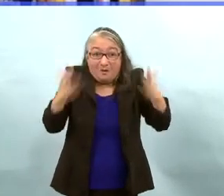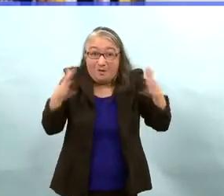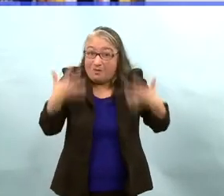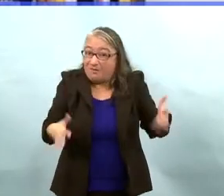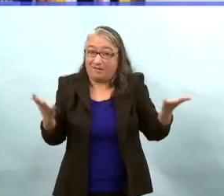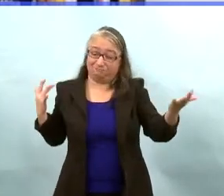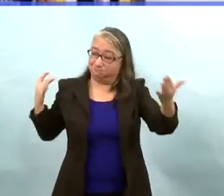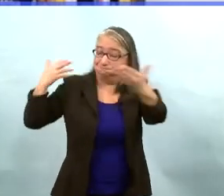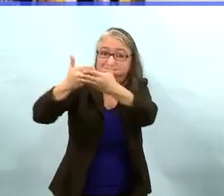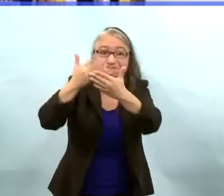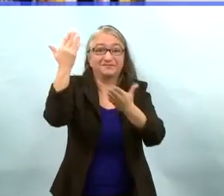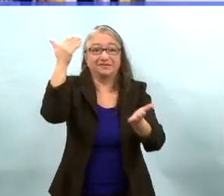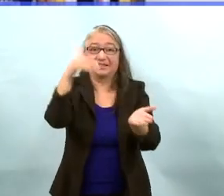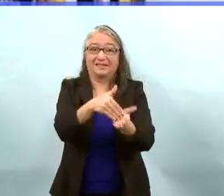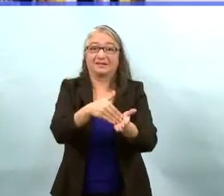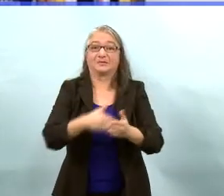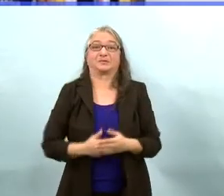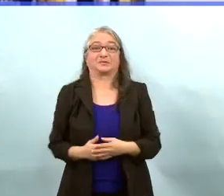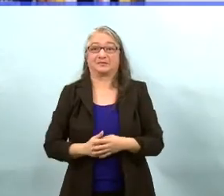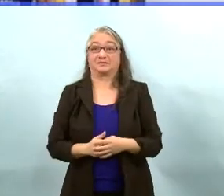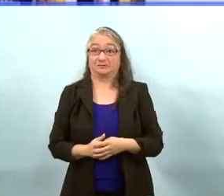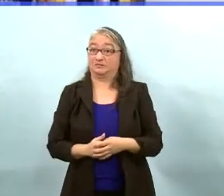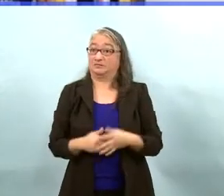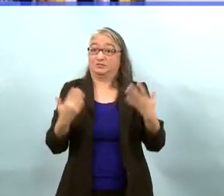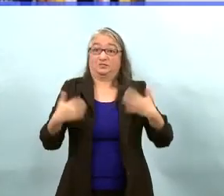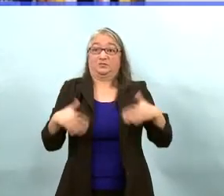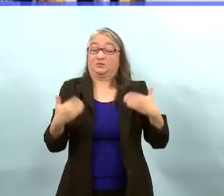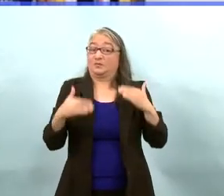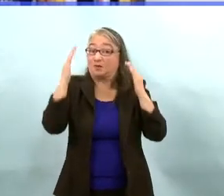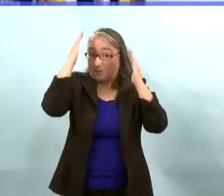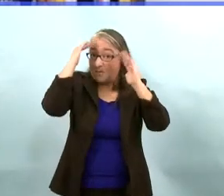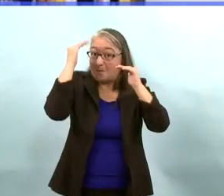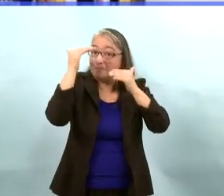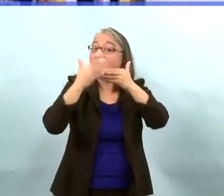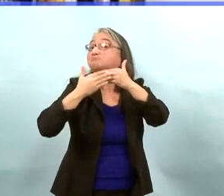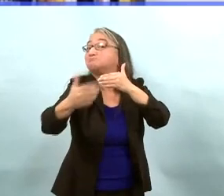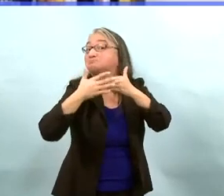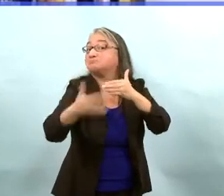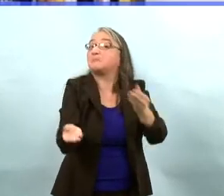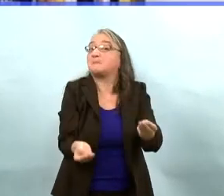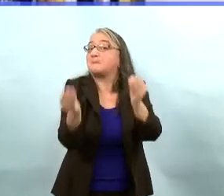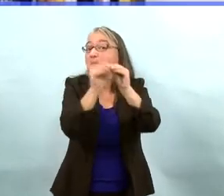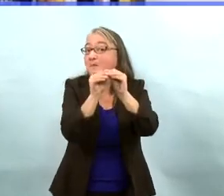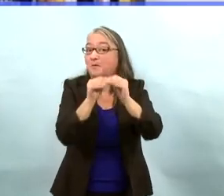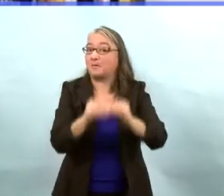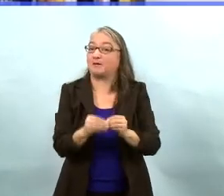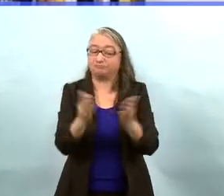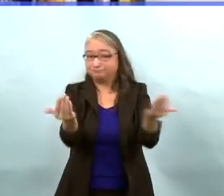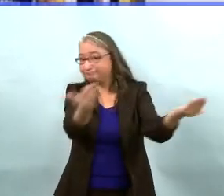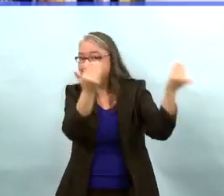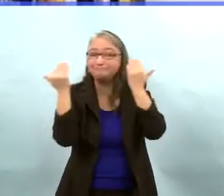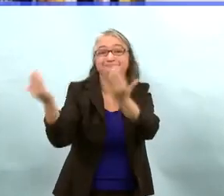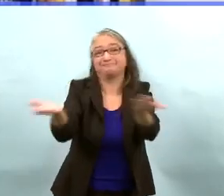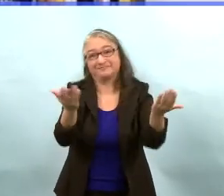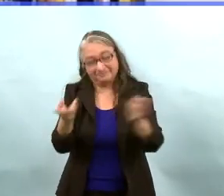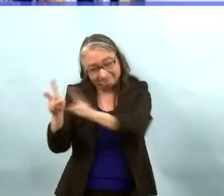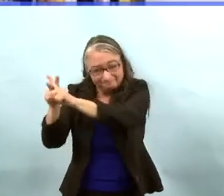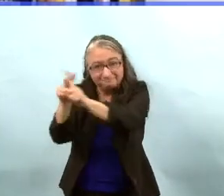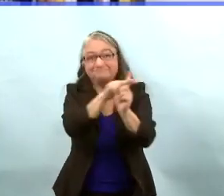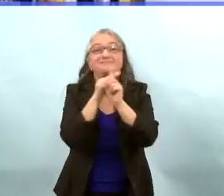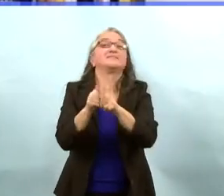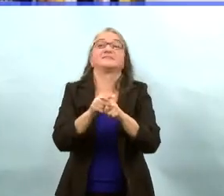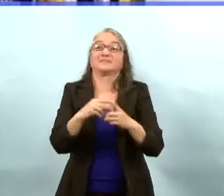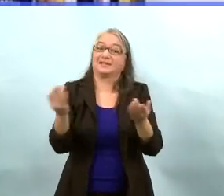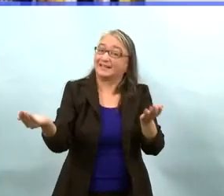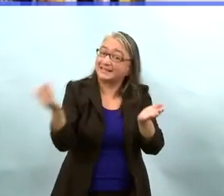autres, eh bien, je veux simplement vous dire, on vous attend avec impatience. On attend de vous offrir le vaccin dans le lieu qui sera le plus pratique pour